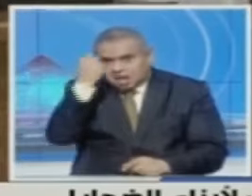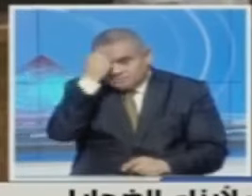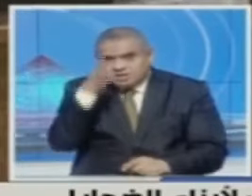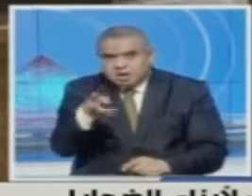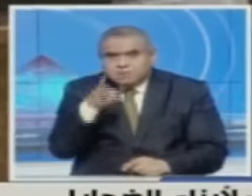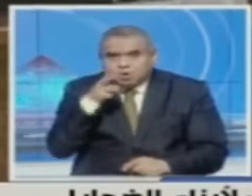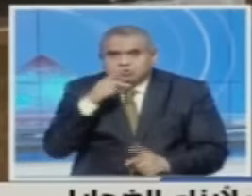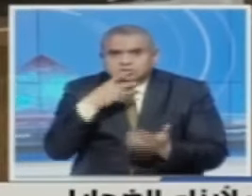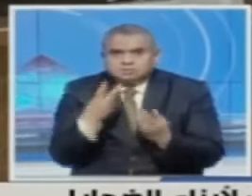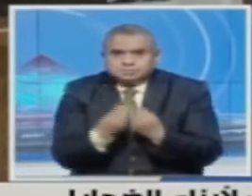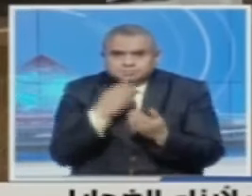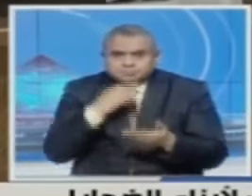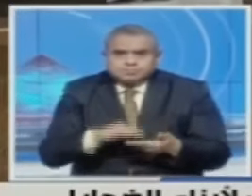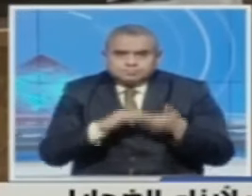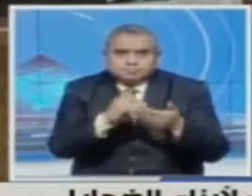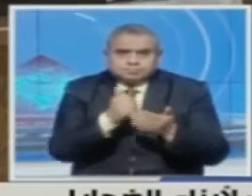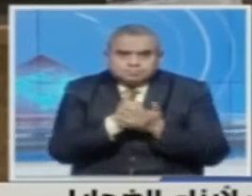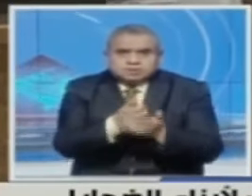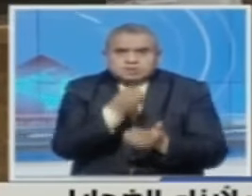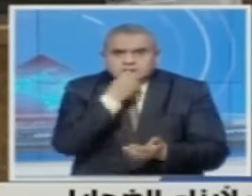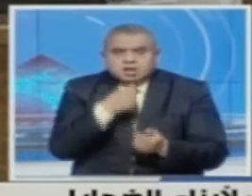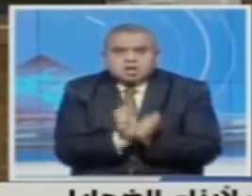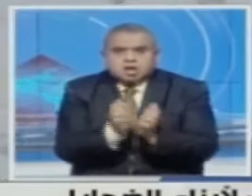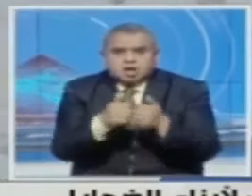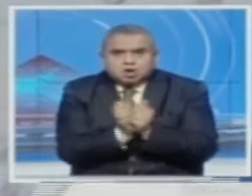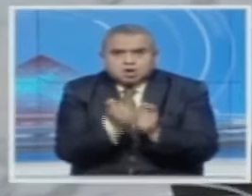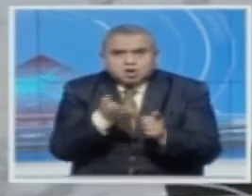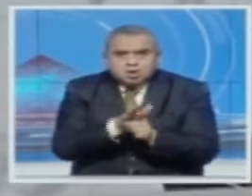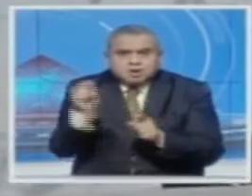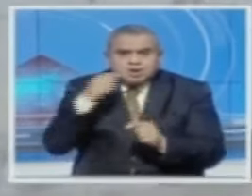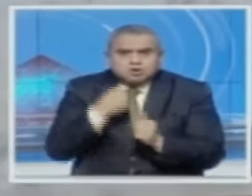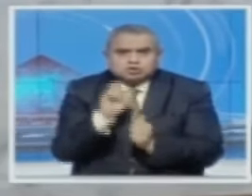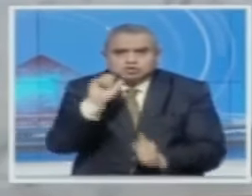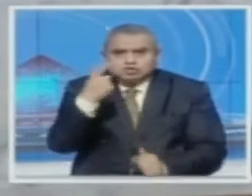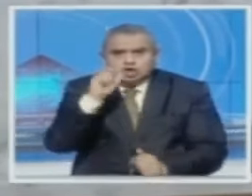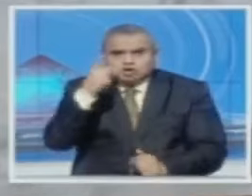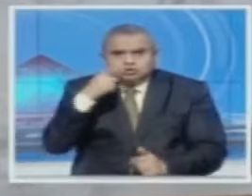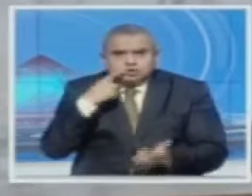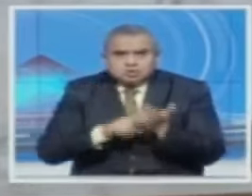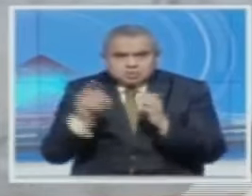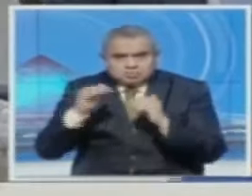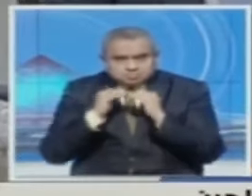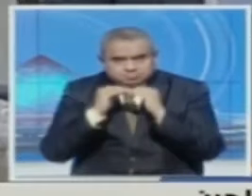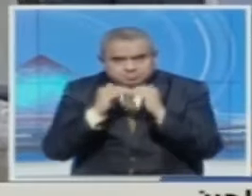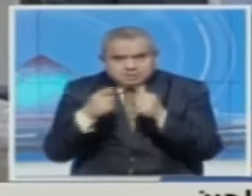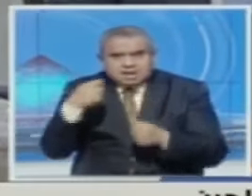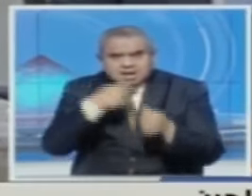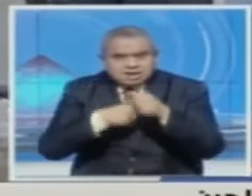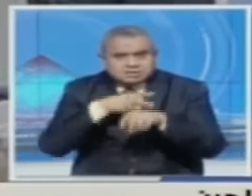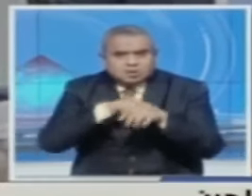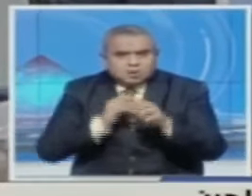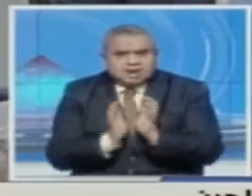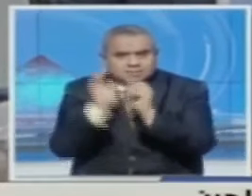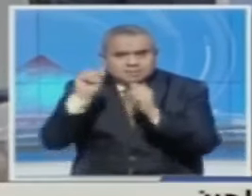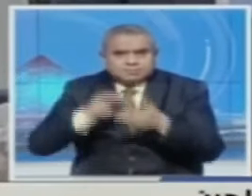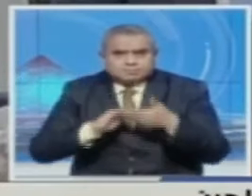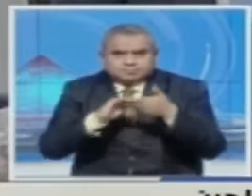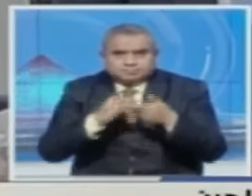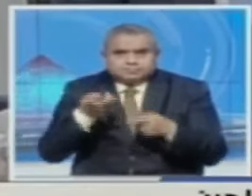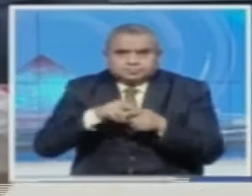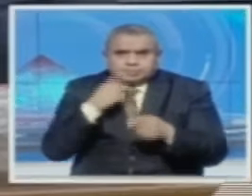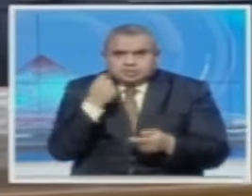2023-2024 إلى جانب تقديم دعم غذائي لأسر الضحايا شهريا لحين استقرارهم اقتصاديا واجتماعيا. كذلك